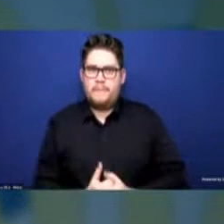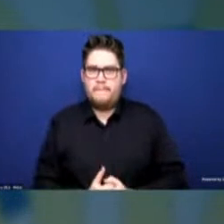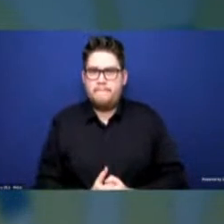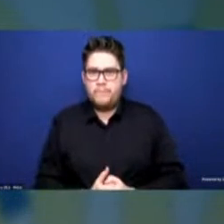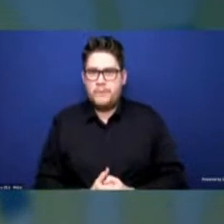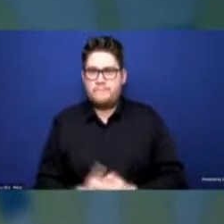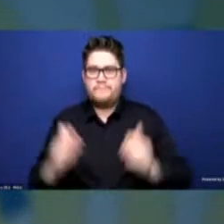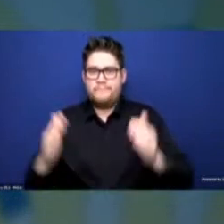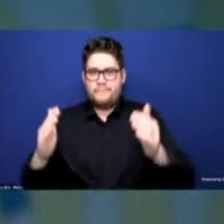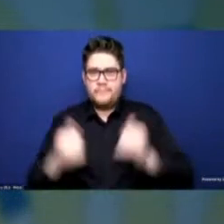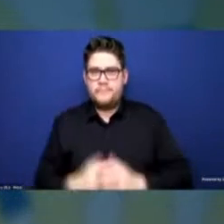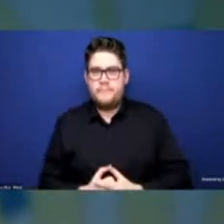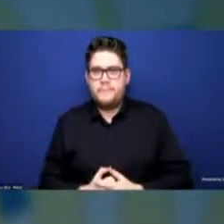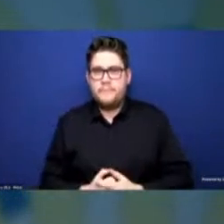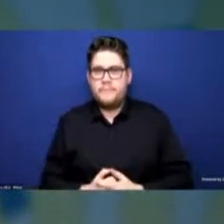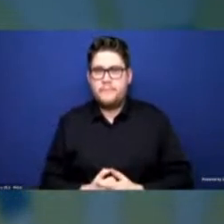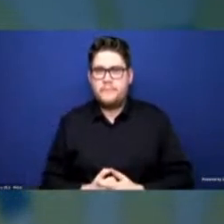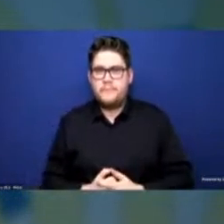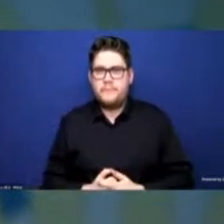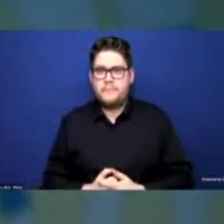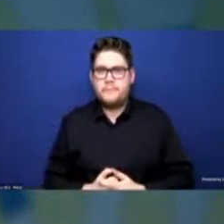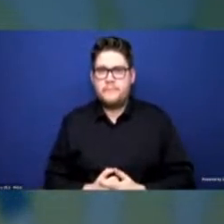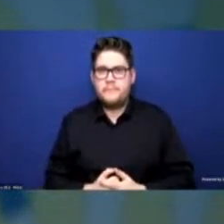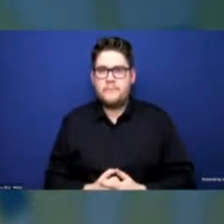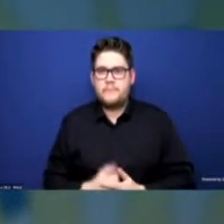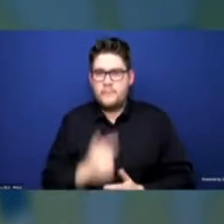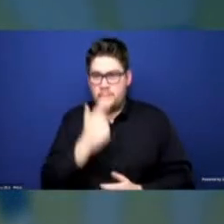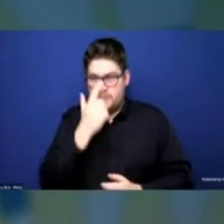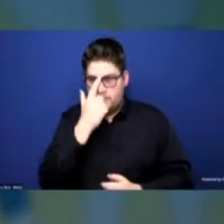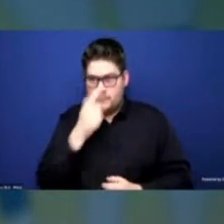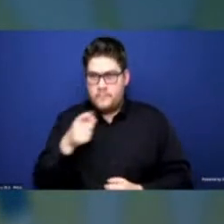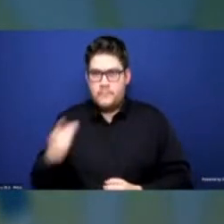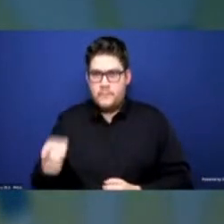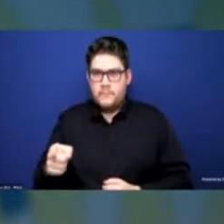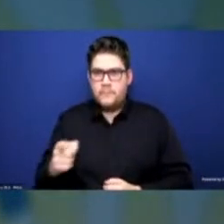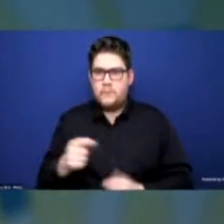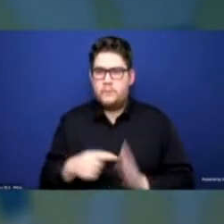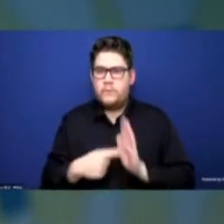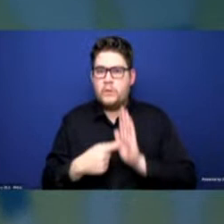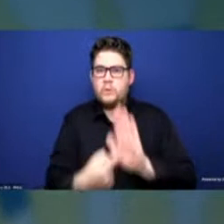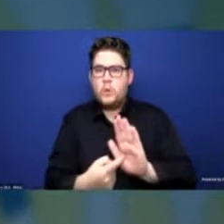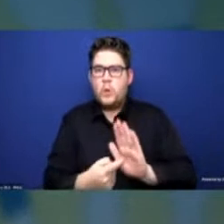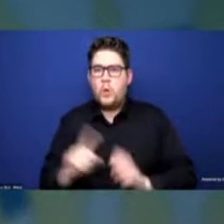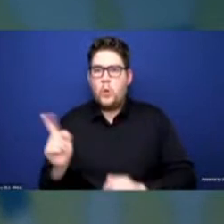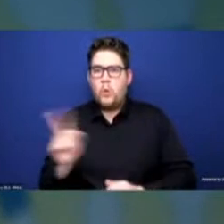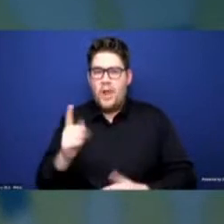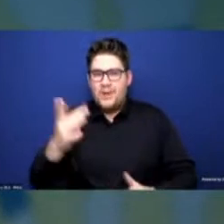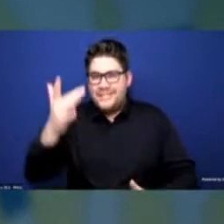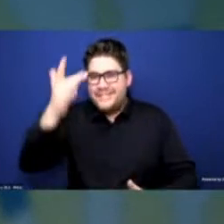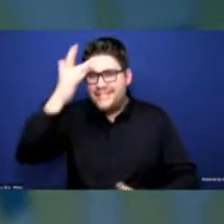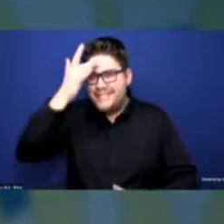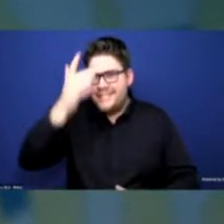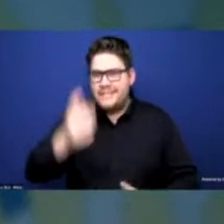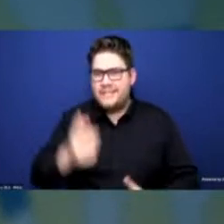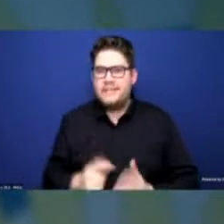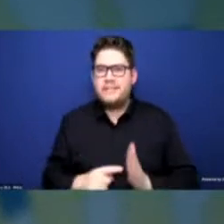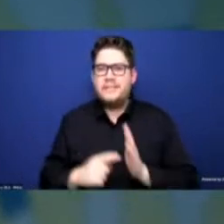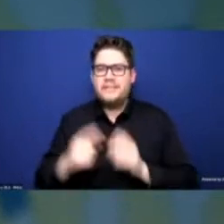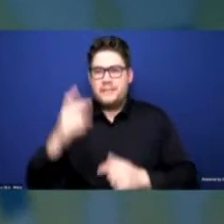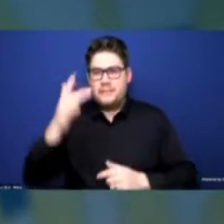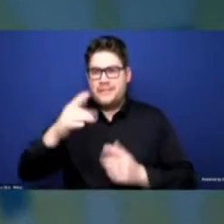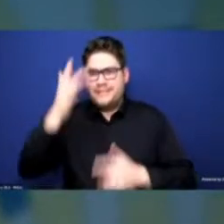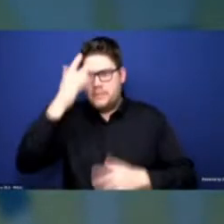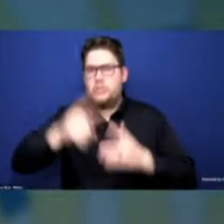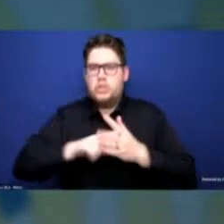their 个 illness, 是 and this 如 is 何 by 获 date 得 of 的 onset of illness, 这个 so 是 it looks 如何 slightly 获得 different 了 than what we？ 那么 saw 大多数呢都是 previously. 这个国 And 内 as 获 you 得 can 的 see, as